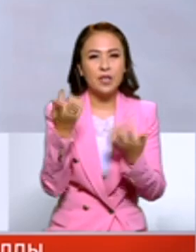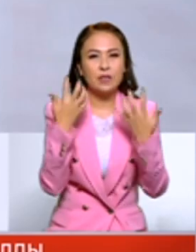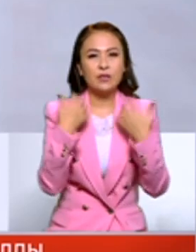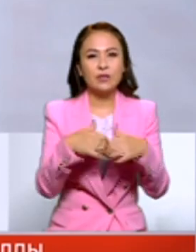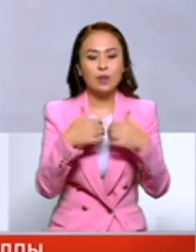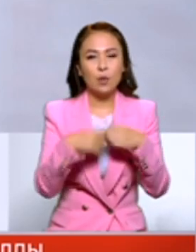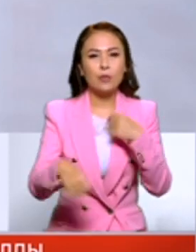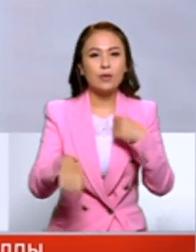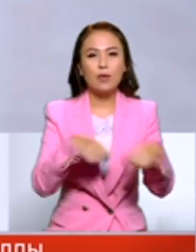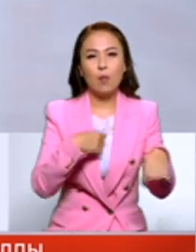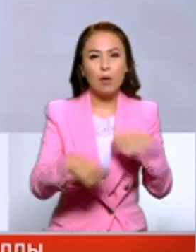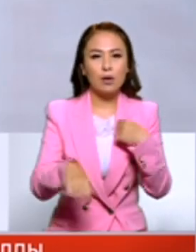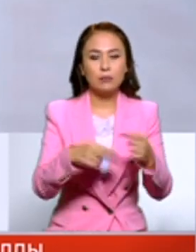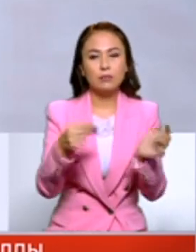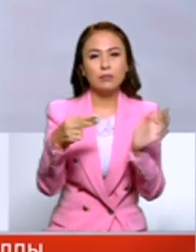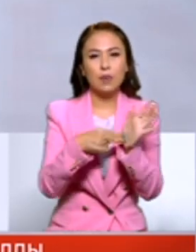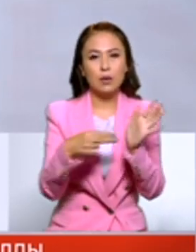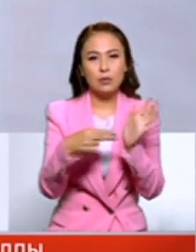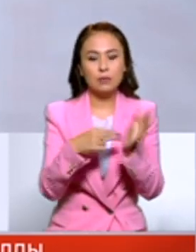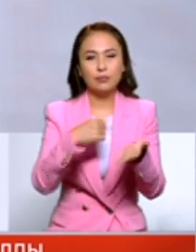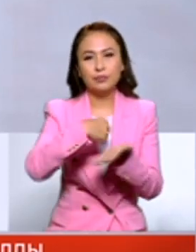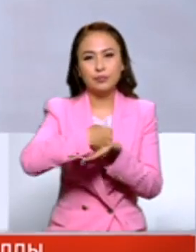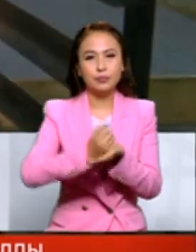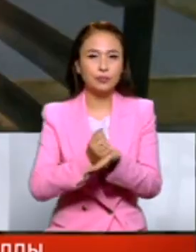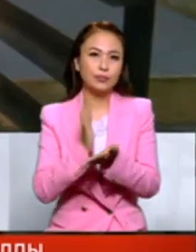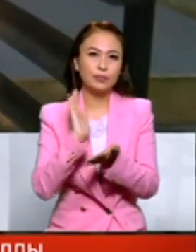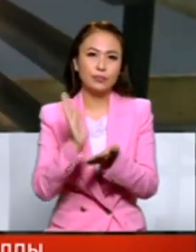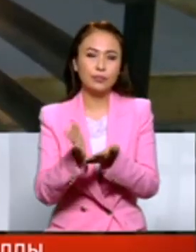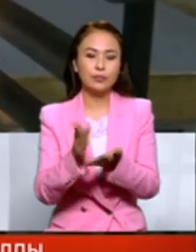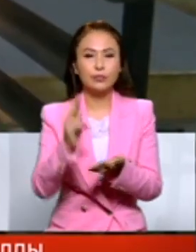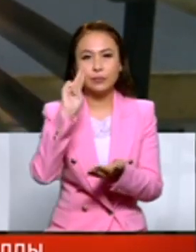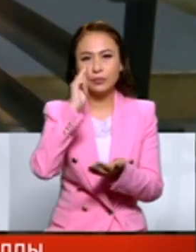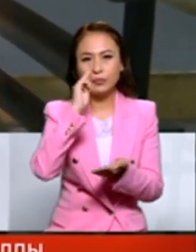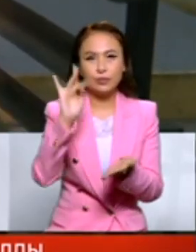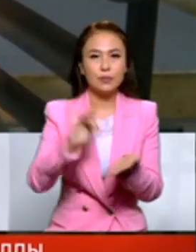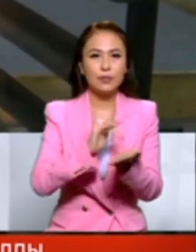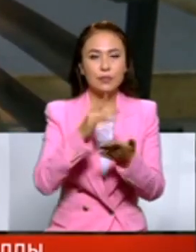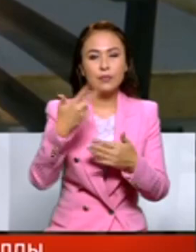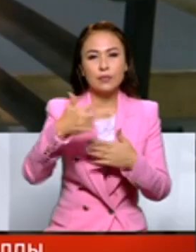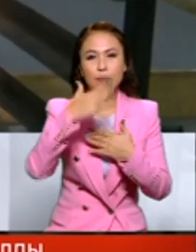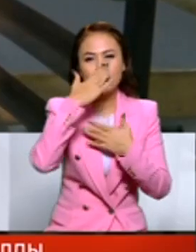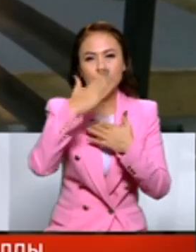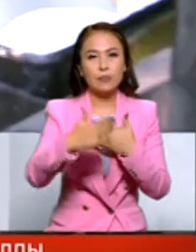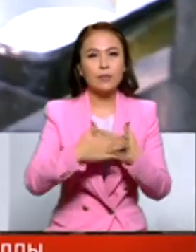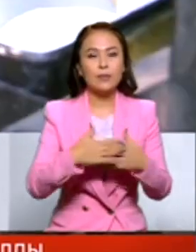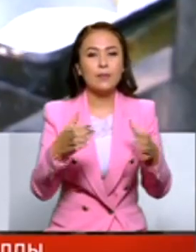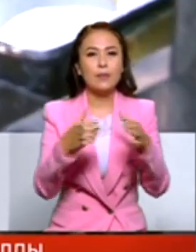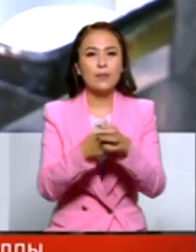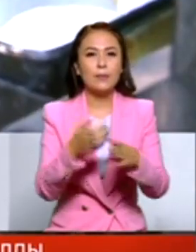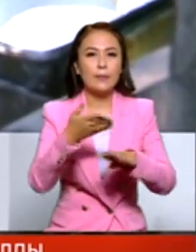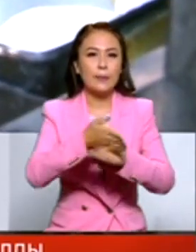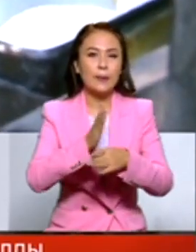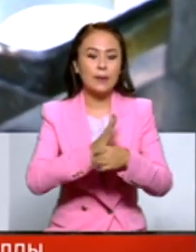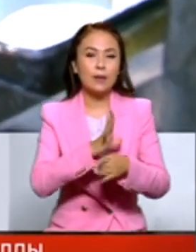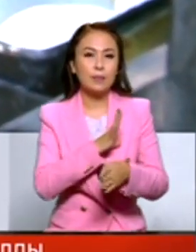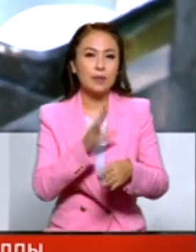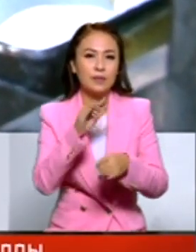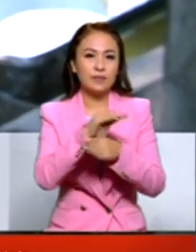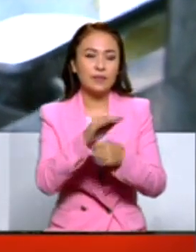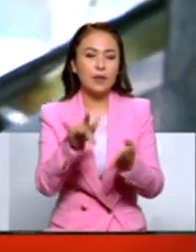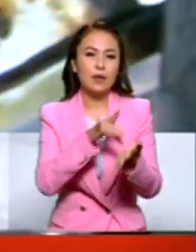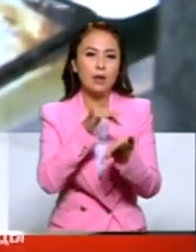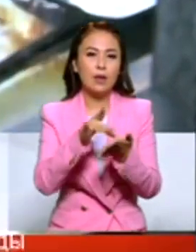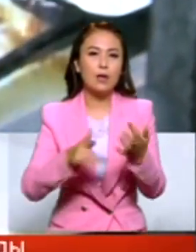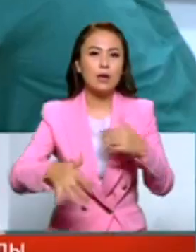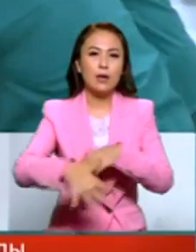осы тауарлардың біз бағасын тұрақтандыратын боламыз. Шымкенттегі 30-ға жуық наубайхана нан қауымдастығына мүше. Олар қала